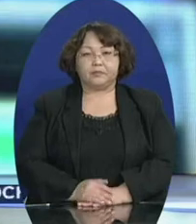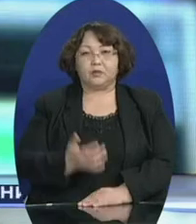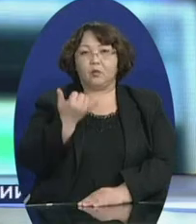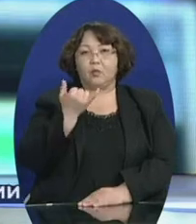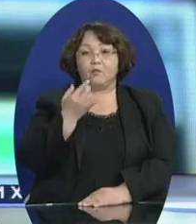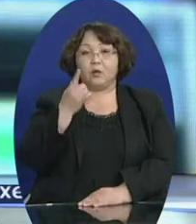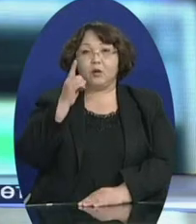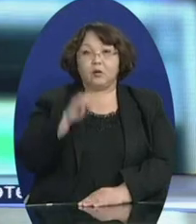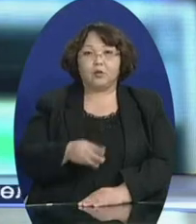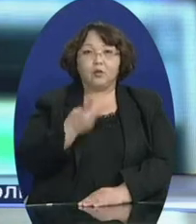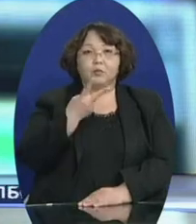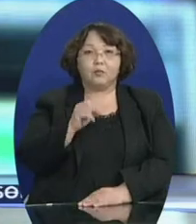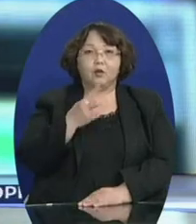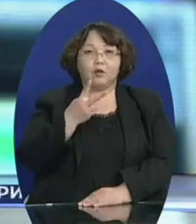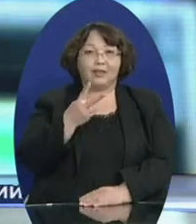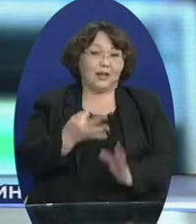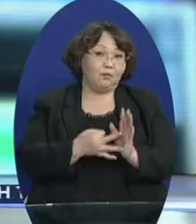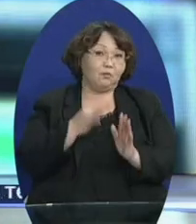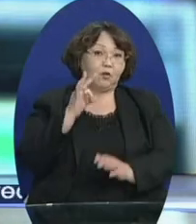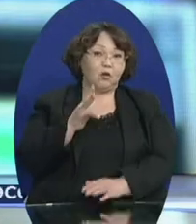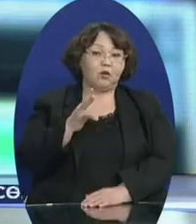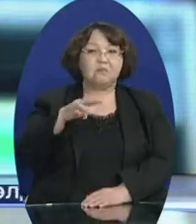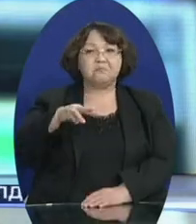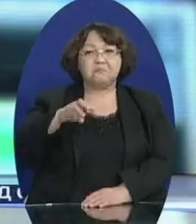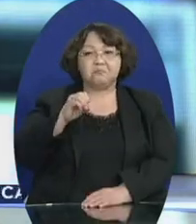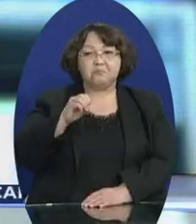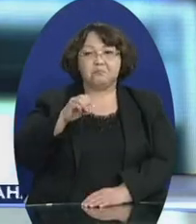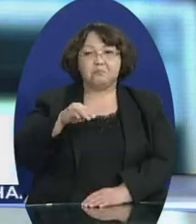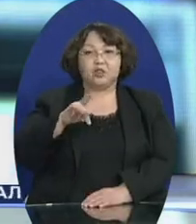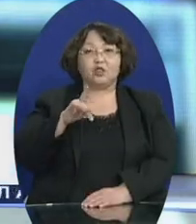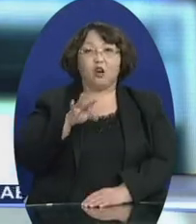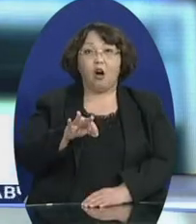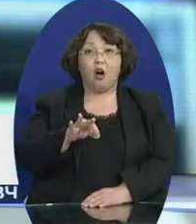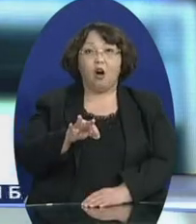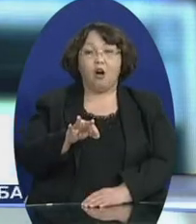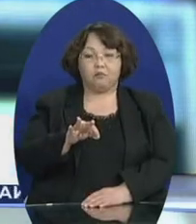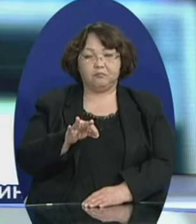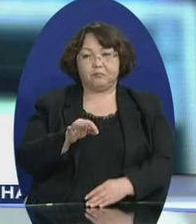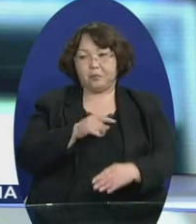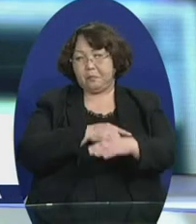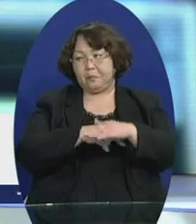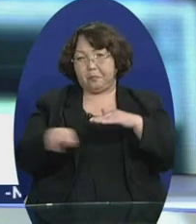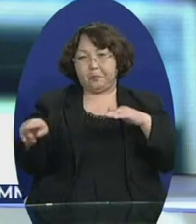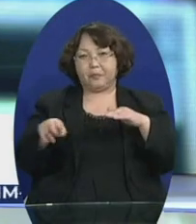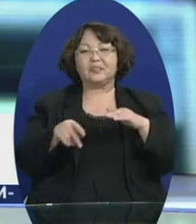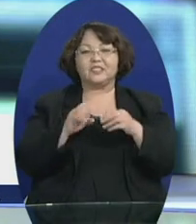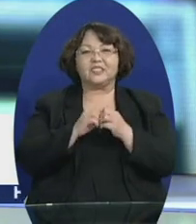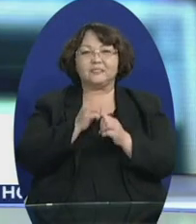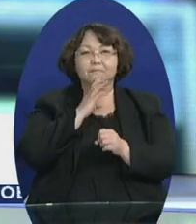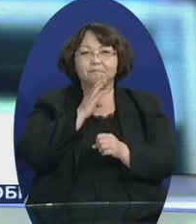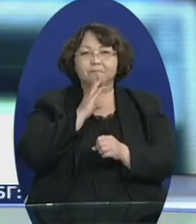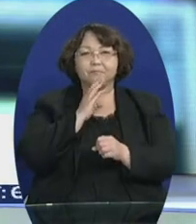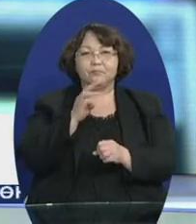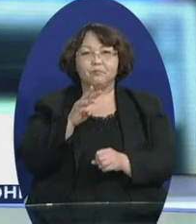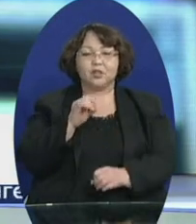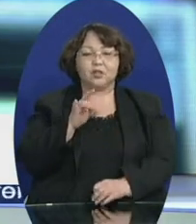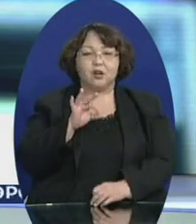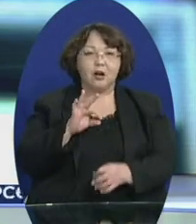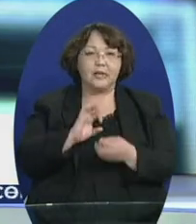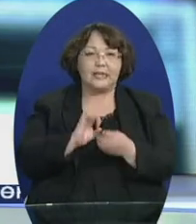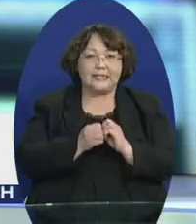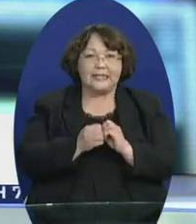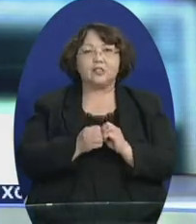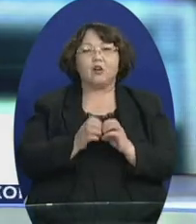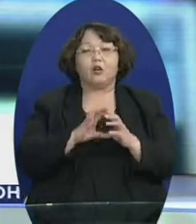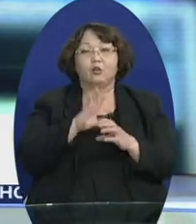Шотыг 2028 он гэхэд метротой болгохоор зорж байна. Энэ ажлын хүрээнд өнгөрсөн 2 дугаар сард метро барих төслийн зөвлөг үйлчилгээ үзүүлэх олон улсын